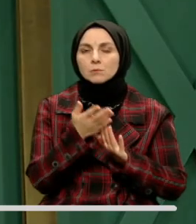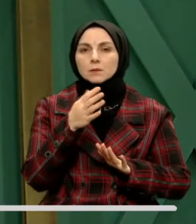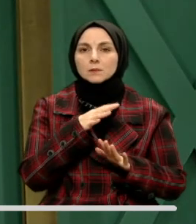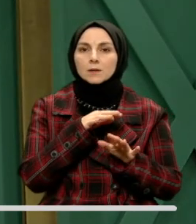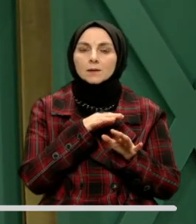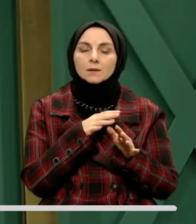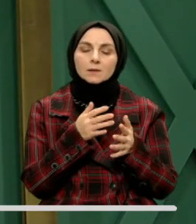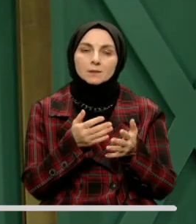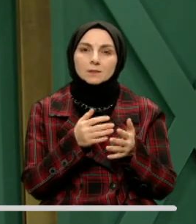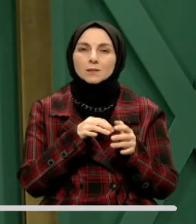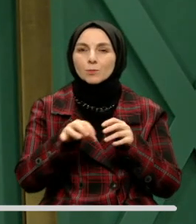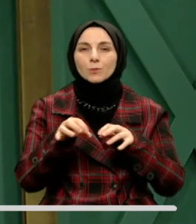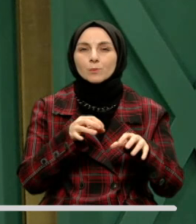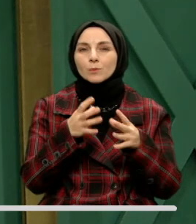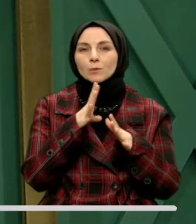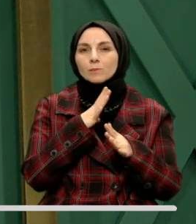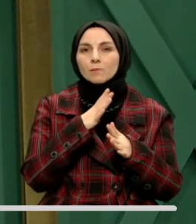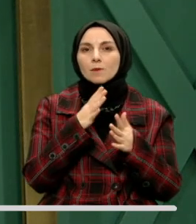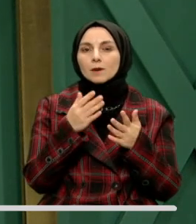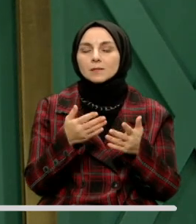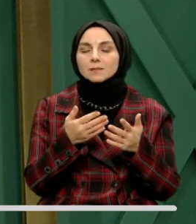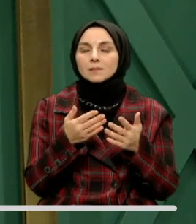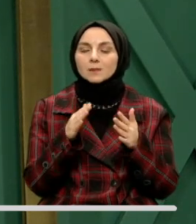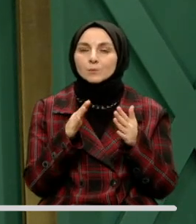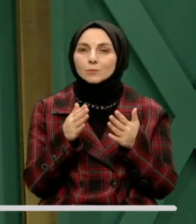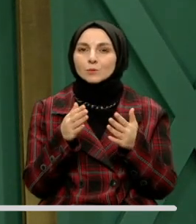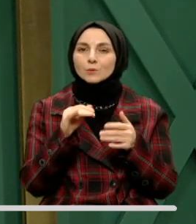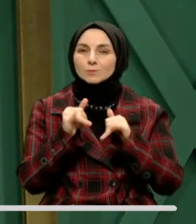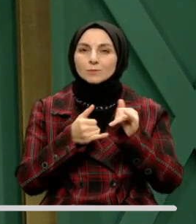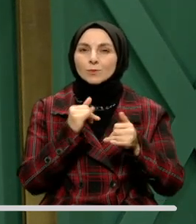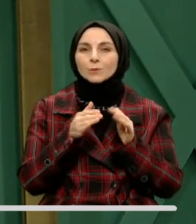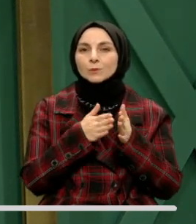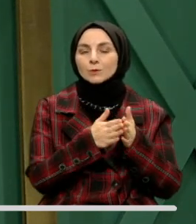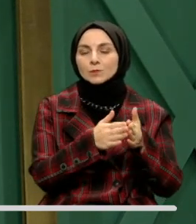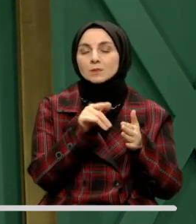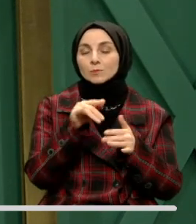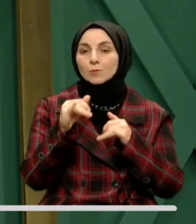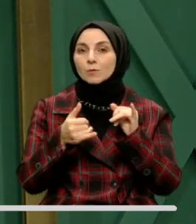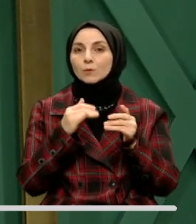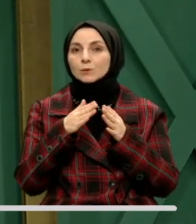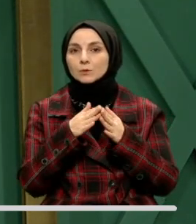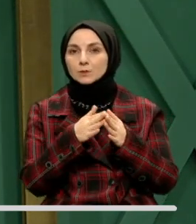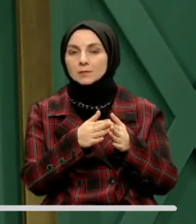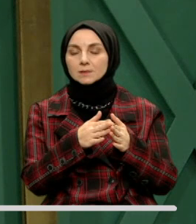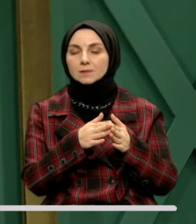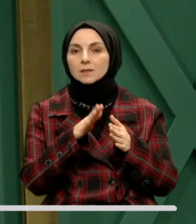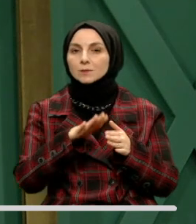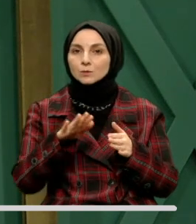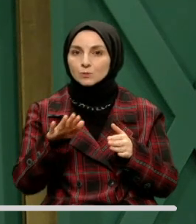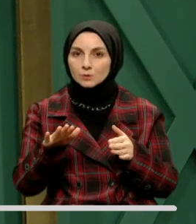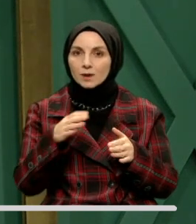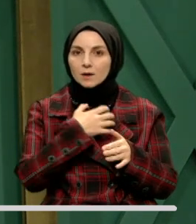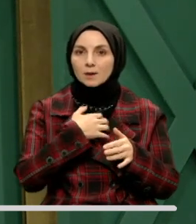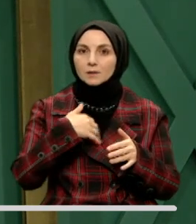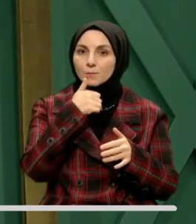eğitim köşesi var. Orada evcilik köşesi, eski ismi evcilik köşesi. Evcilik köşesinde, dramatik köşede çocuklar